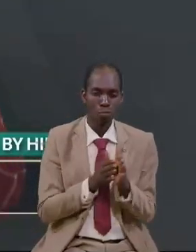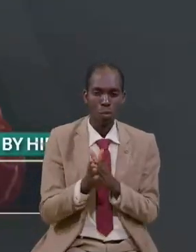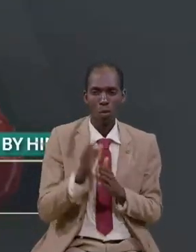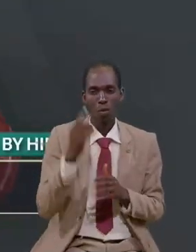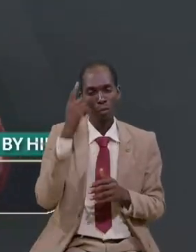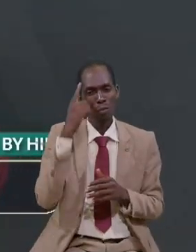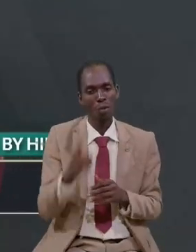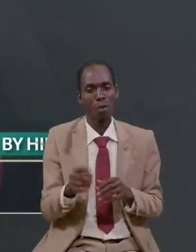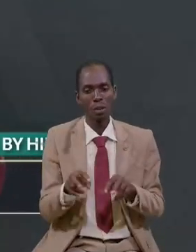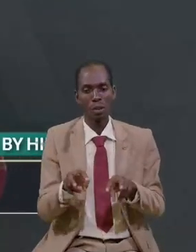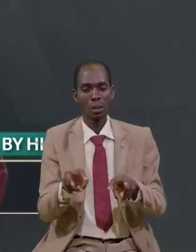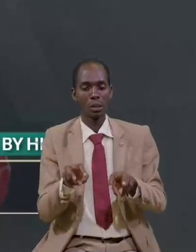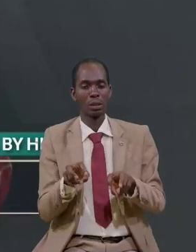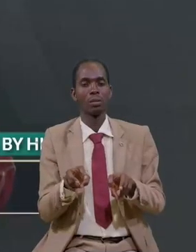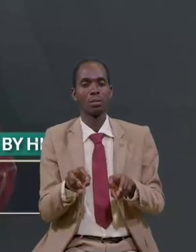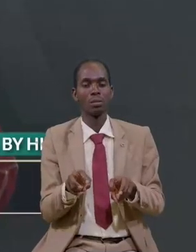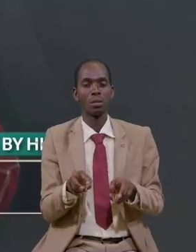cupidité.